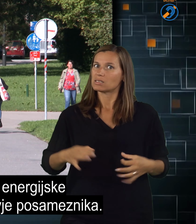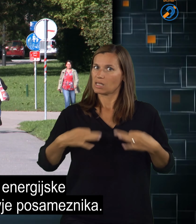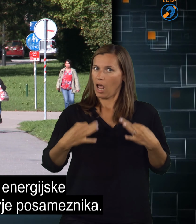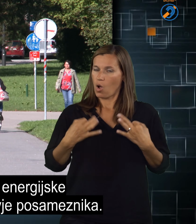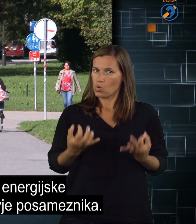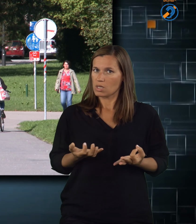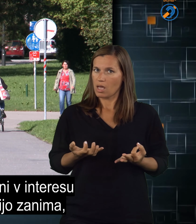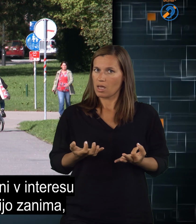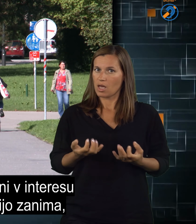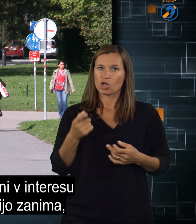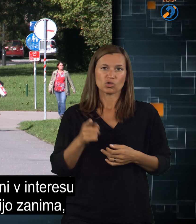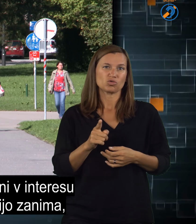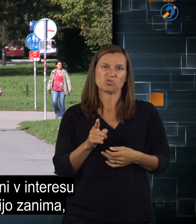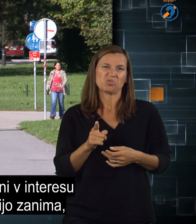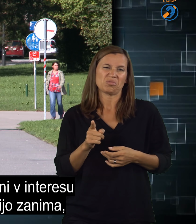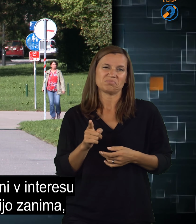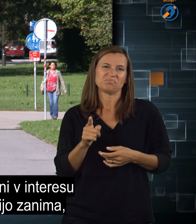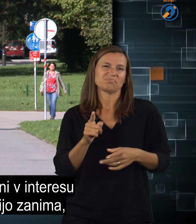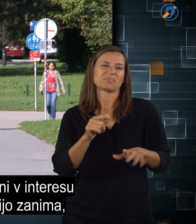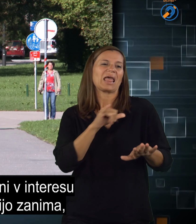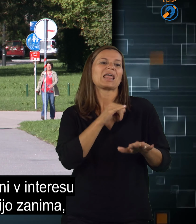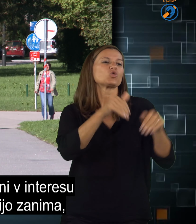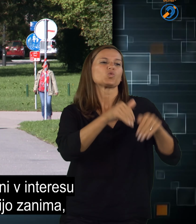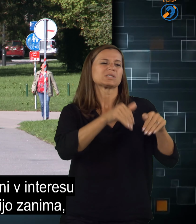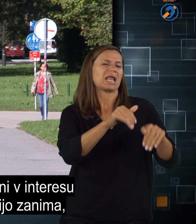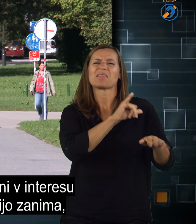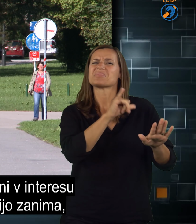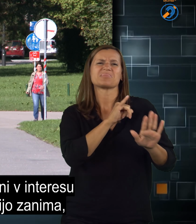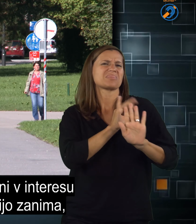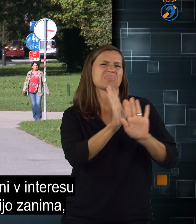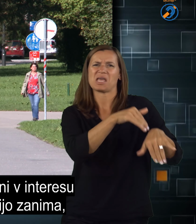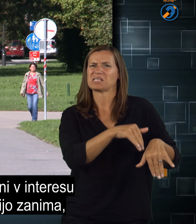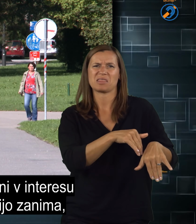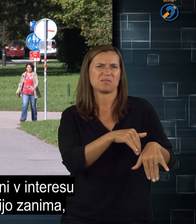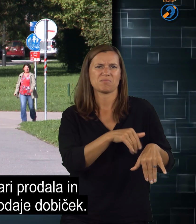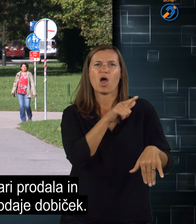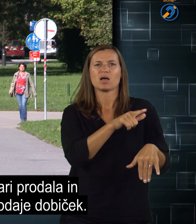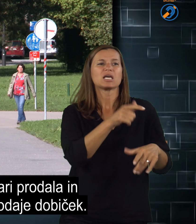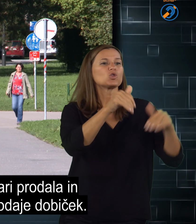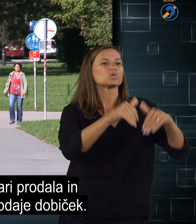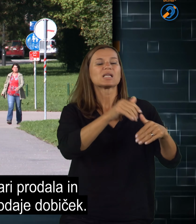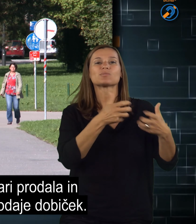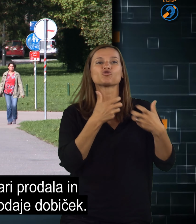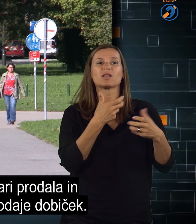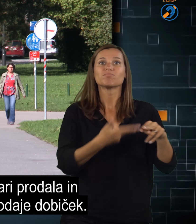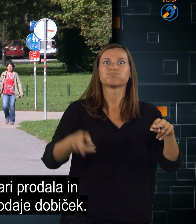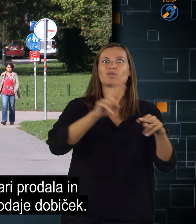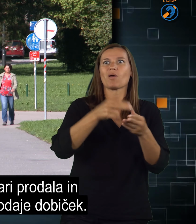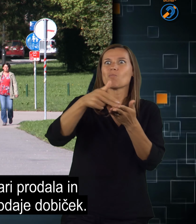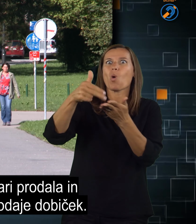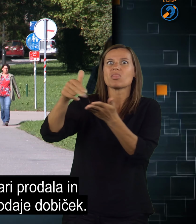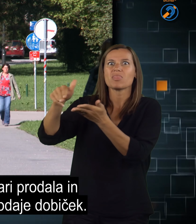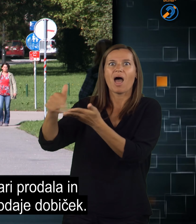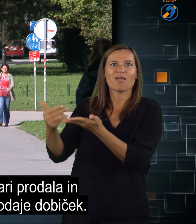zdravje posameznika. To pravzaprav niti ni v interesu industrije. Industrijo zanima, da bo določene stvari prodala in